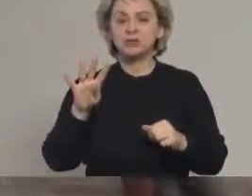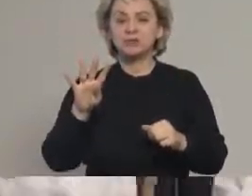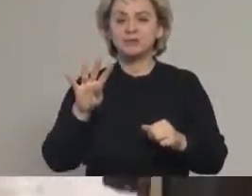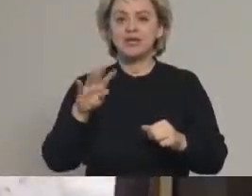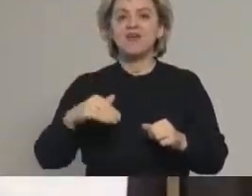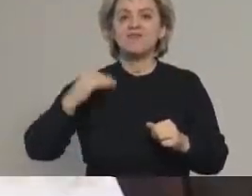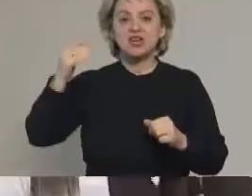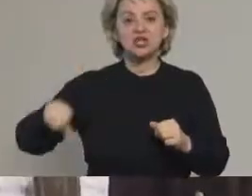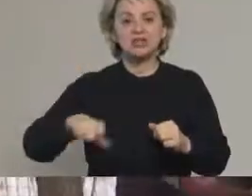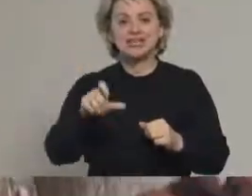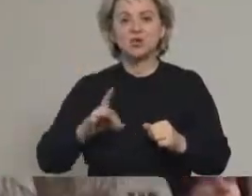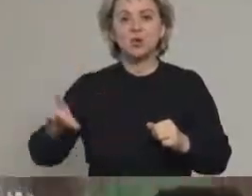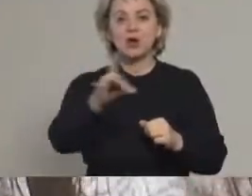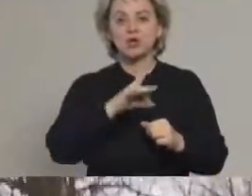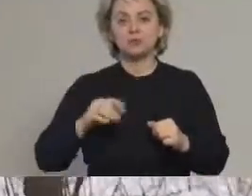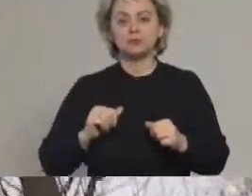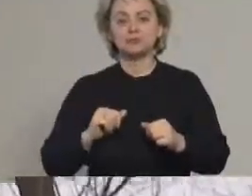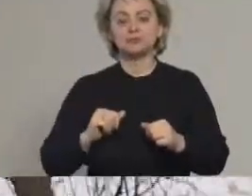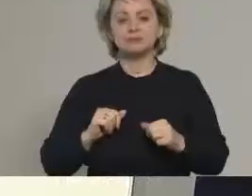24, Верхнедонской район.